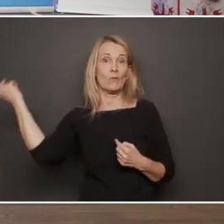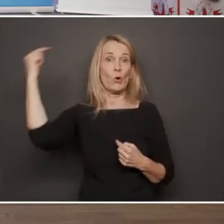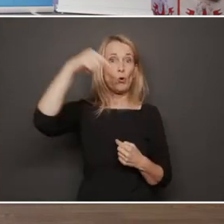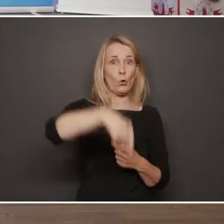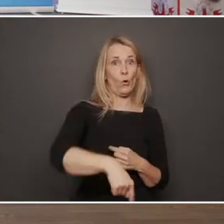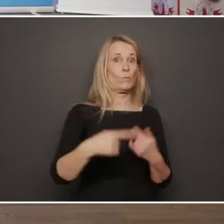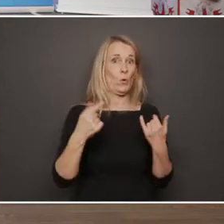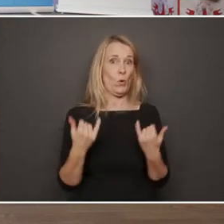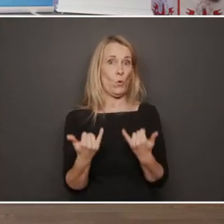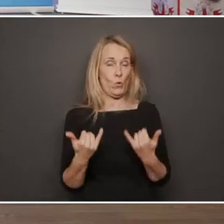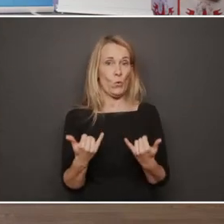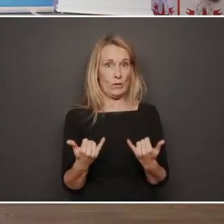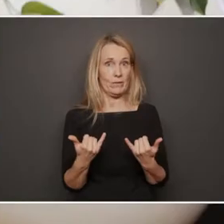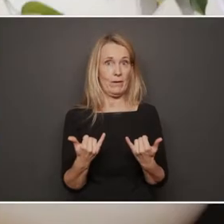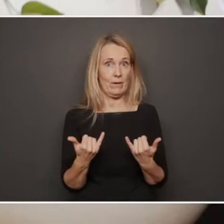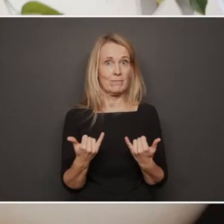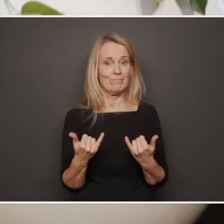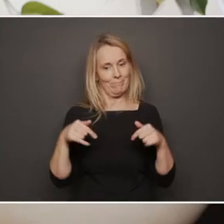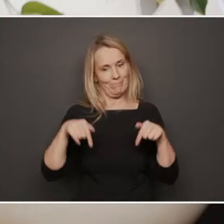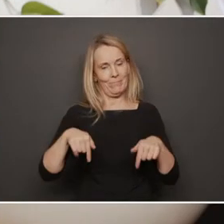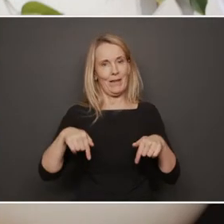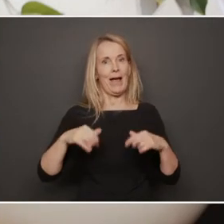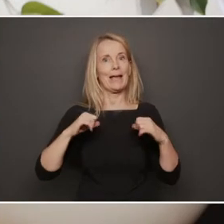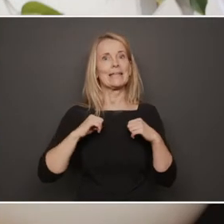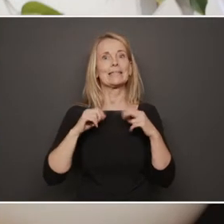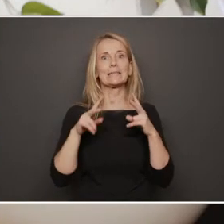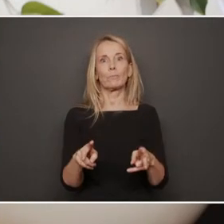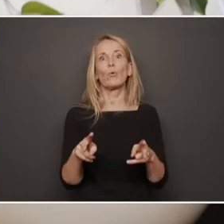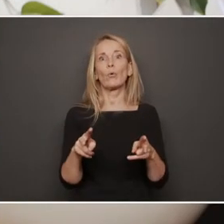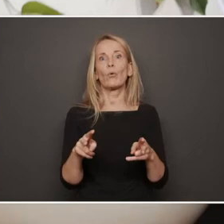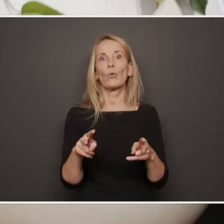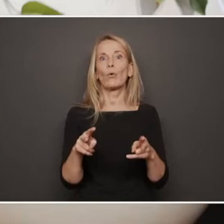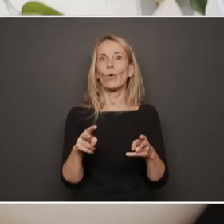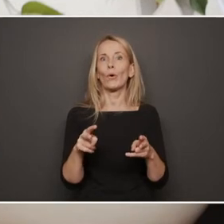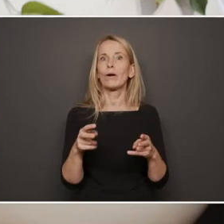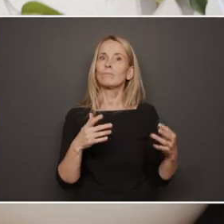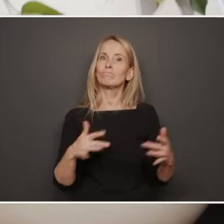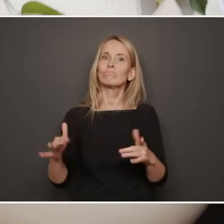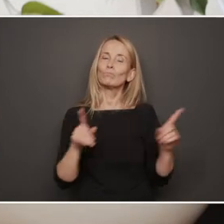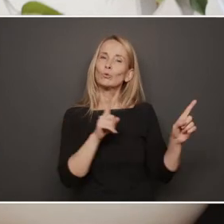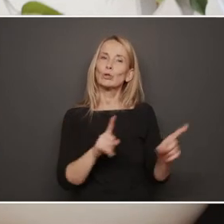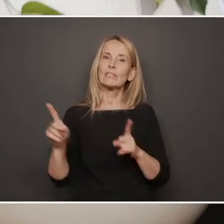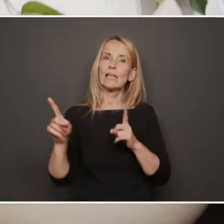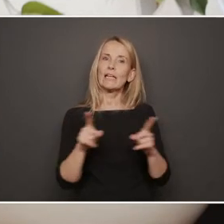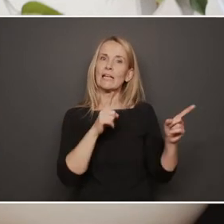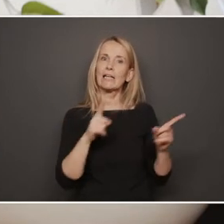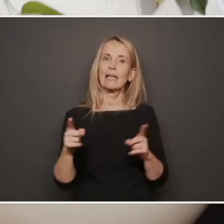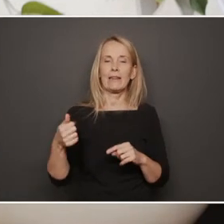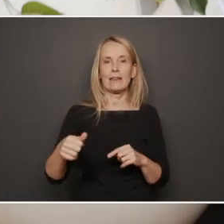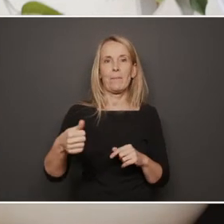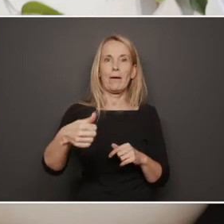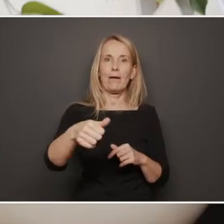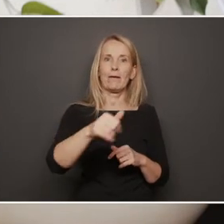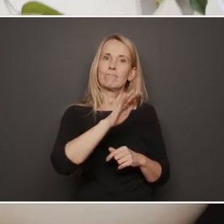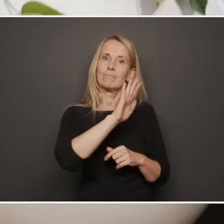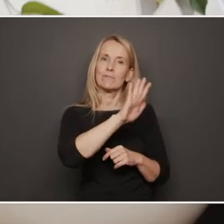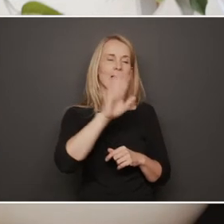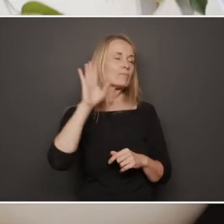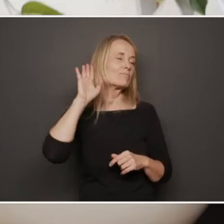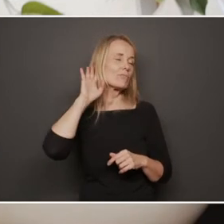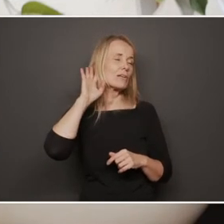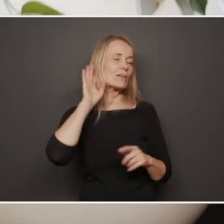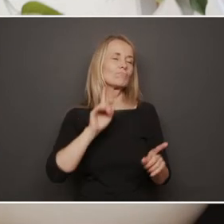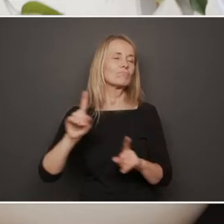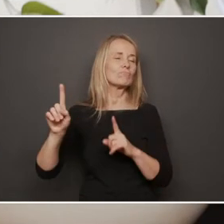hat, um uns hier in Innsbruck zu begleiten und uns mit seinen Akkordeonklängen